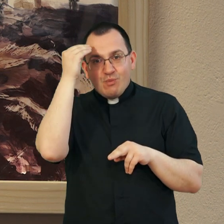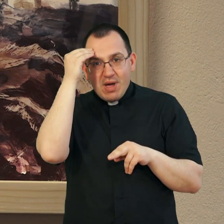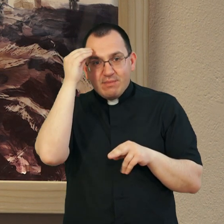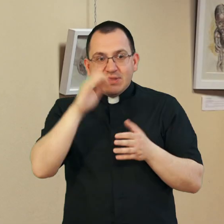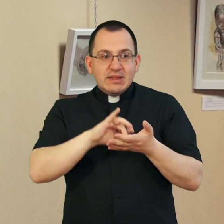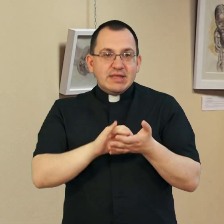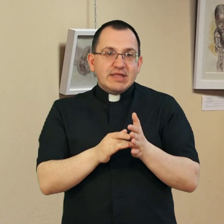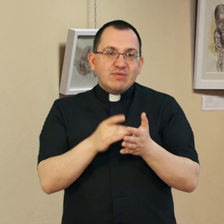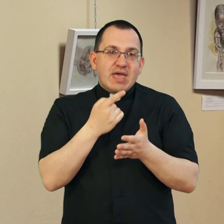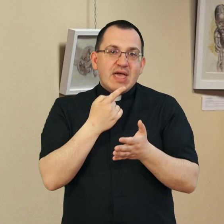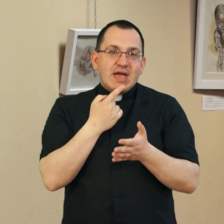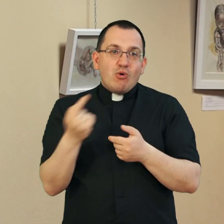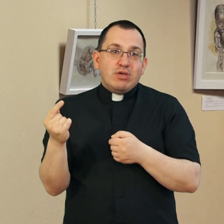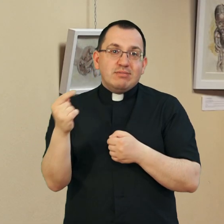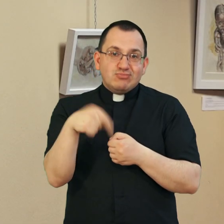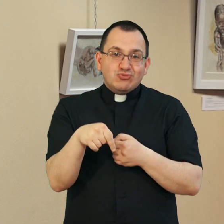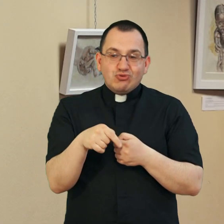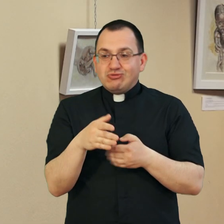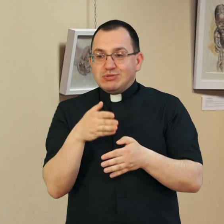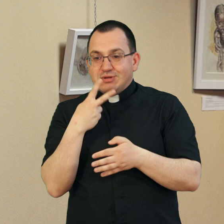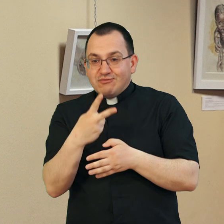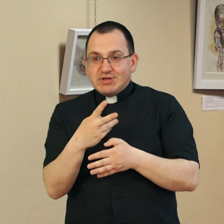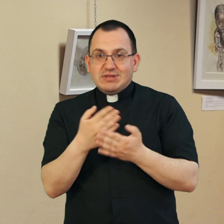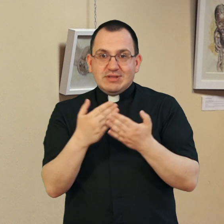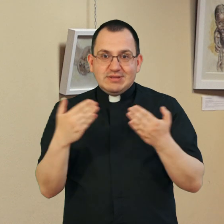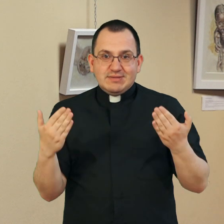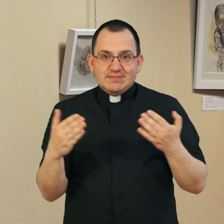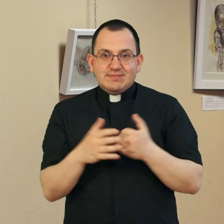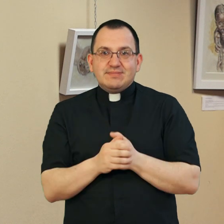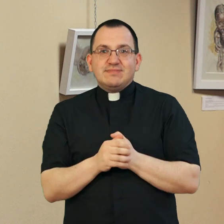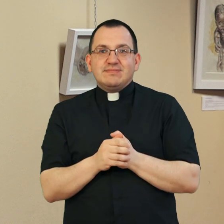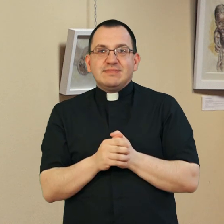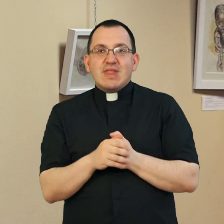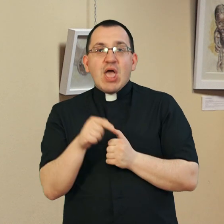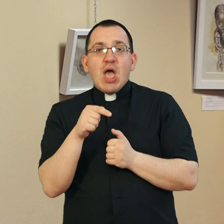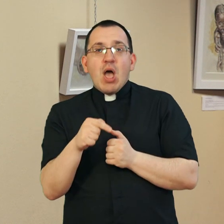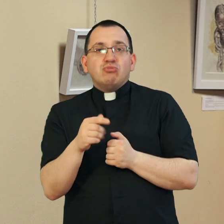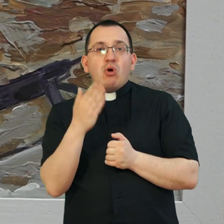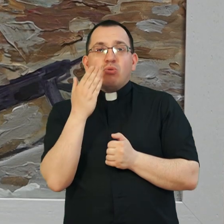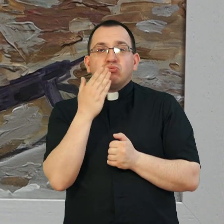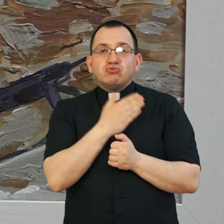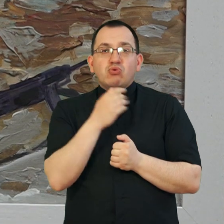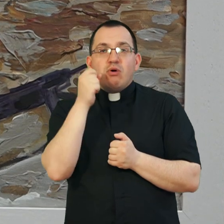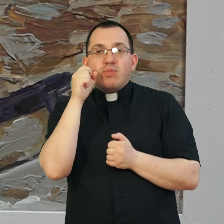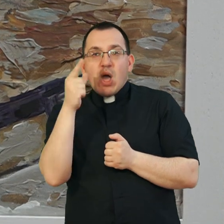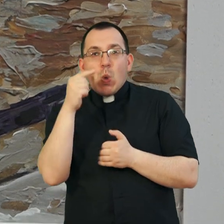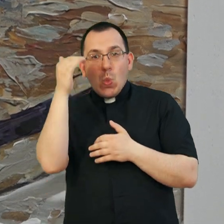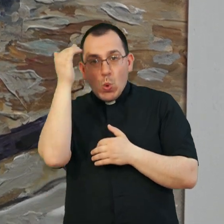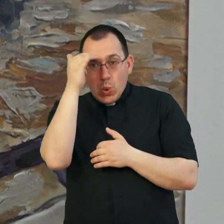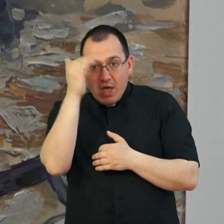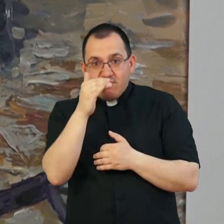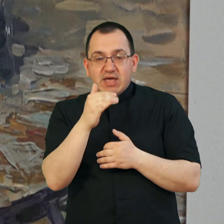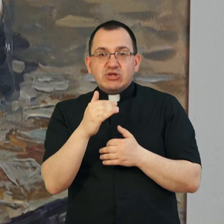bili prisutni te večeri i ispunili prostor galerije Stepinac. Bila je to duhovno-kulturna večer jer su u njoj